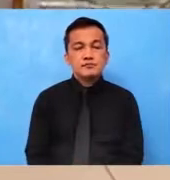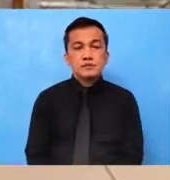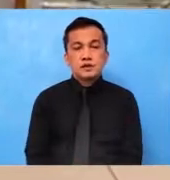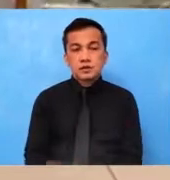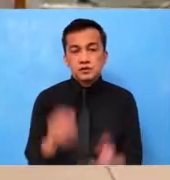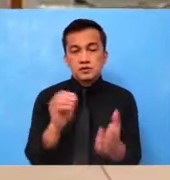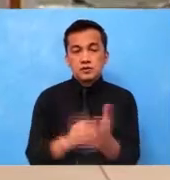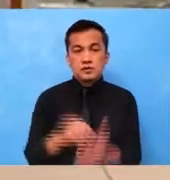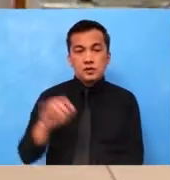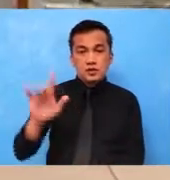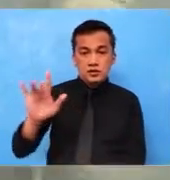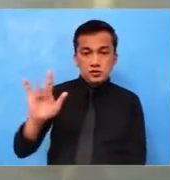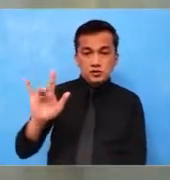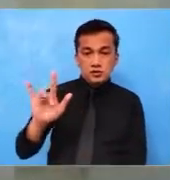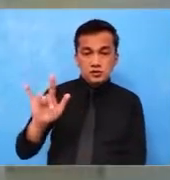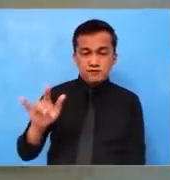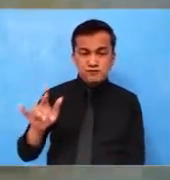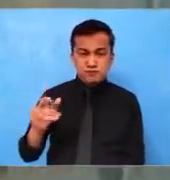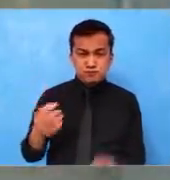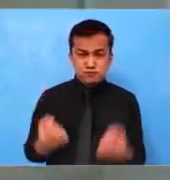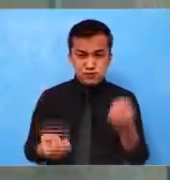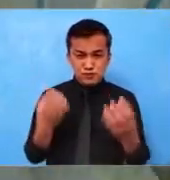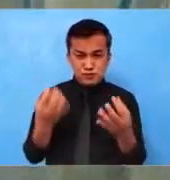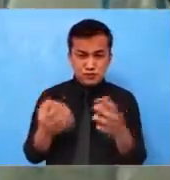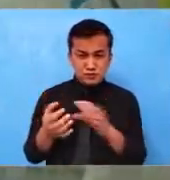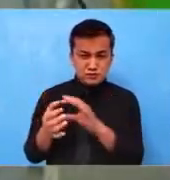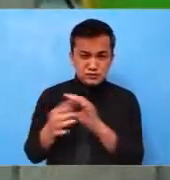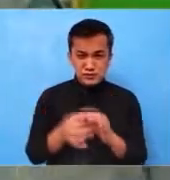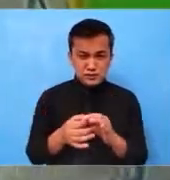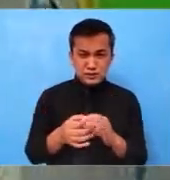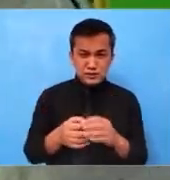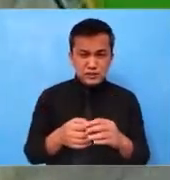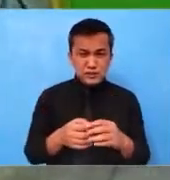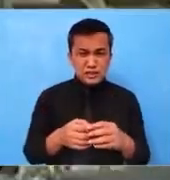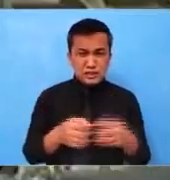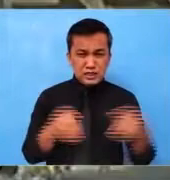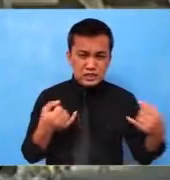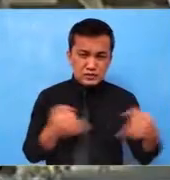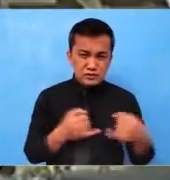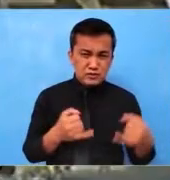25 fireworks-related injuries ang Department of Health as of December